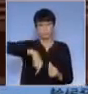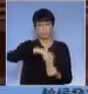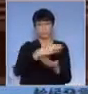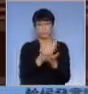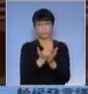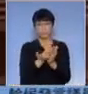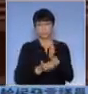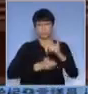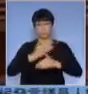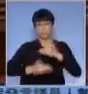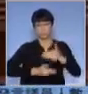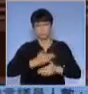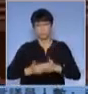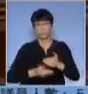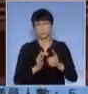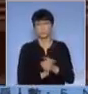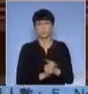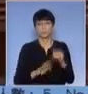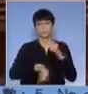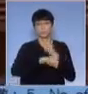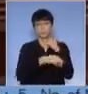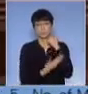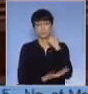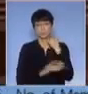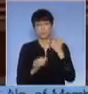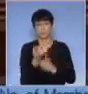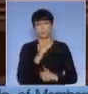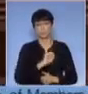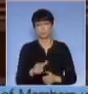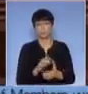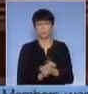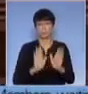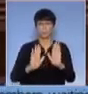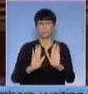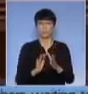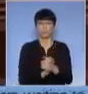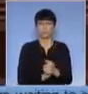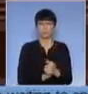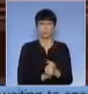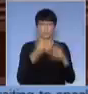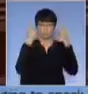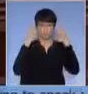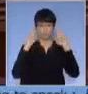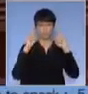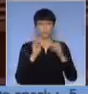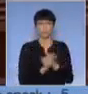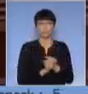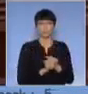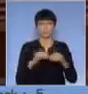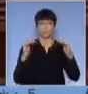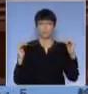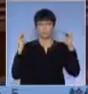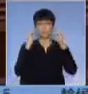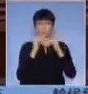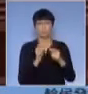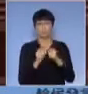的運作中不會出現違反基本法的事情，包括應防止有人濫用大專院校的平台和資源推